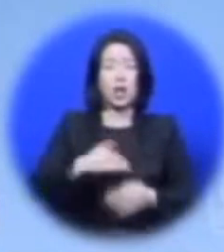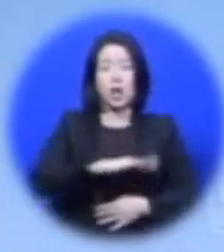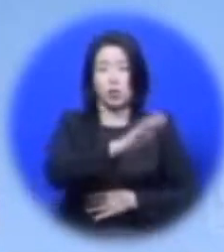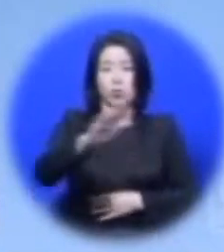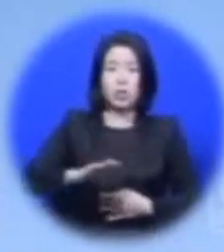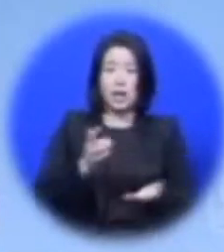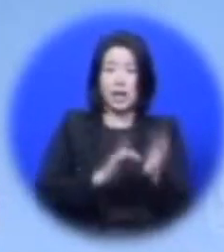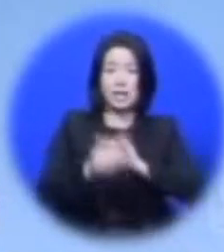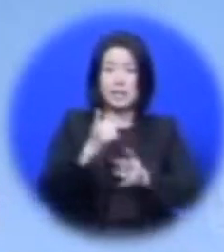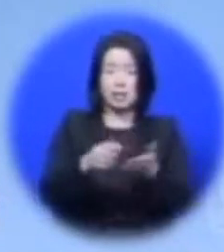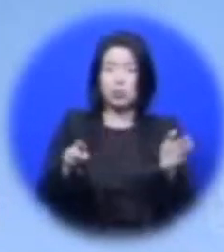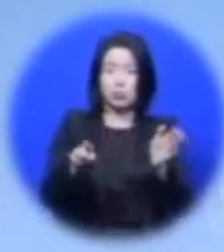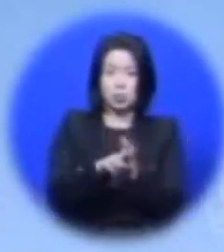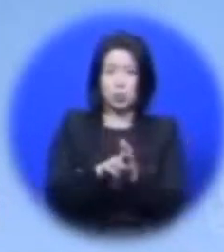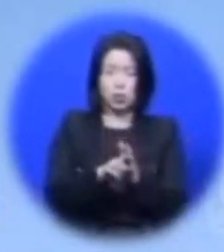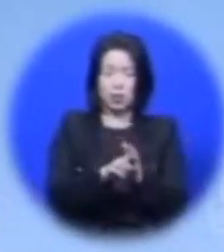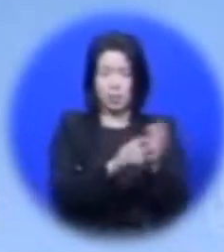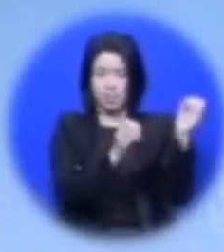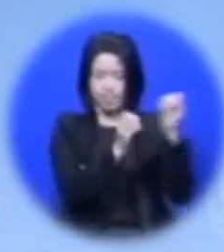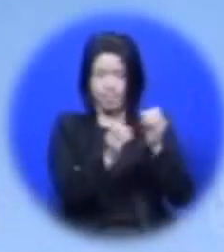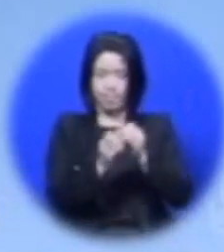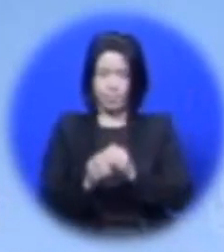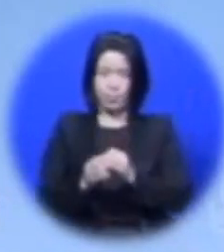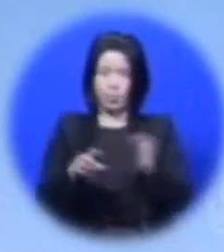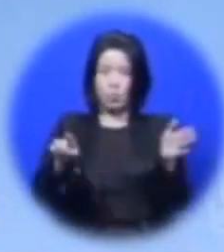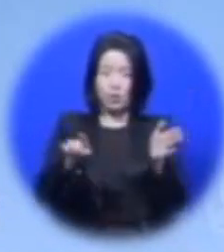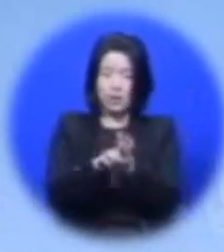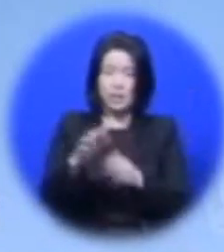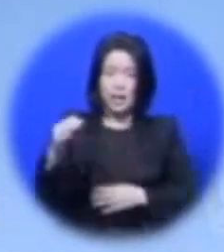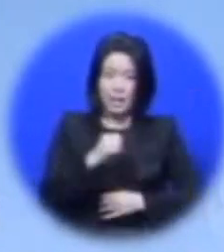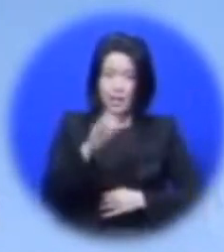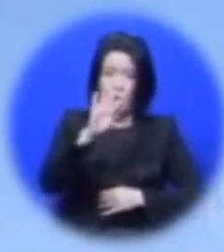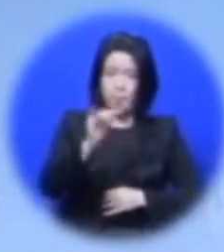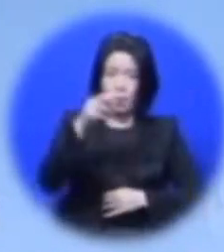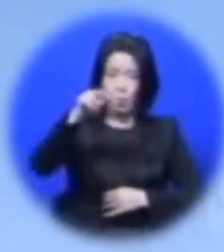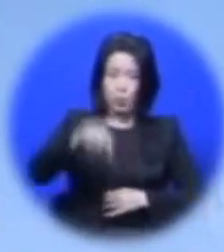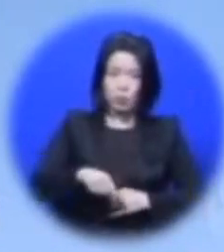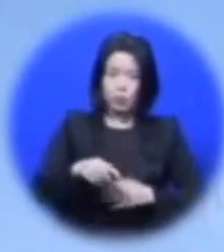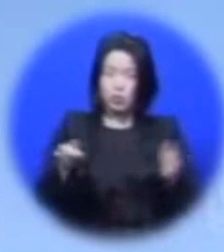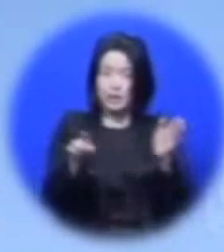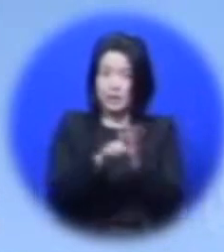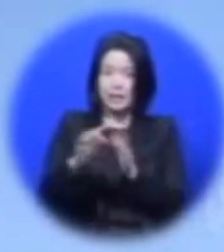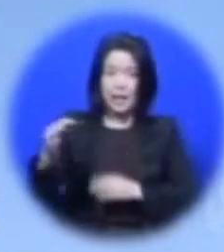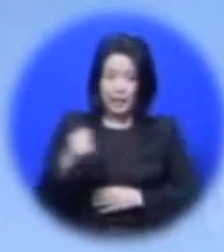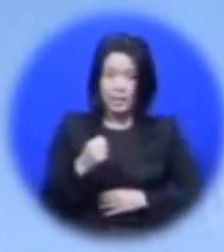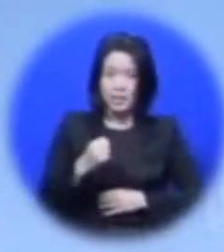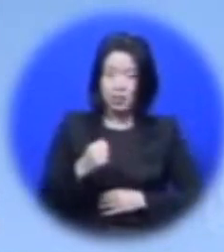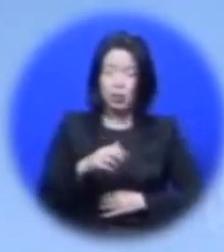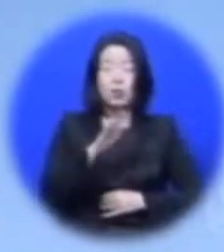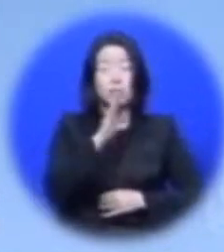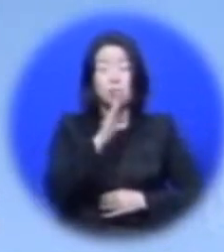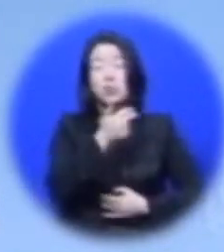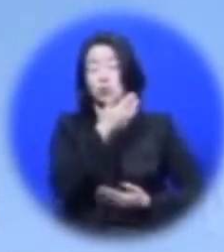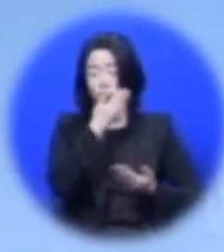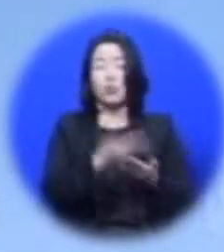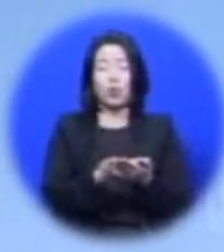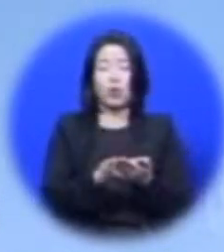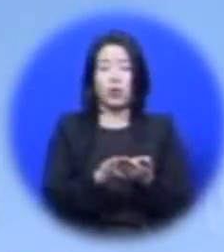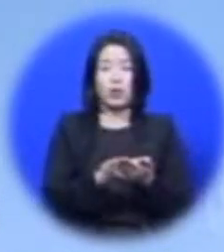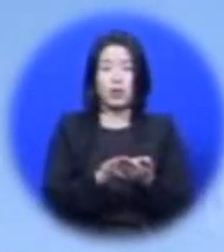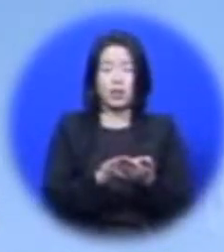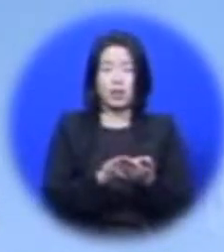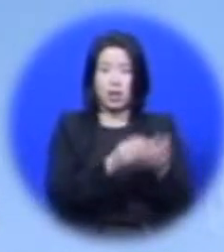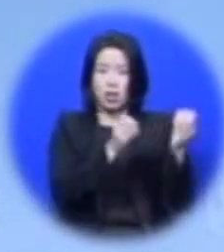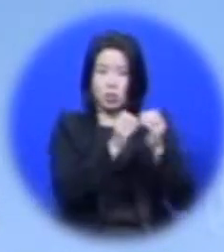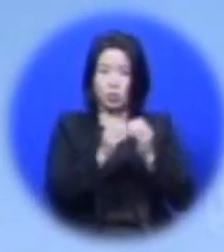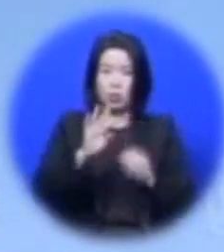예수를 믿을 때 아주 정통 신앙을 가진, 보수 신앙을 가지는 거, 이거 굉장히 중요합니다. 주로